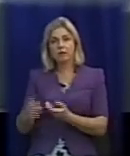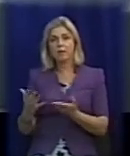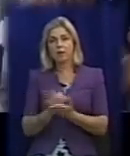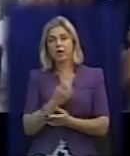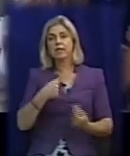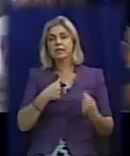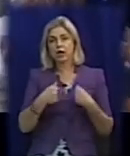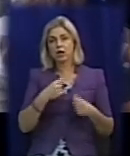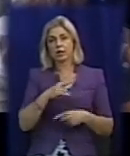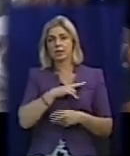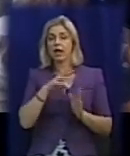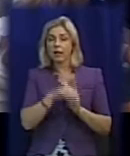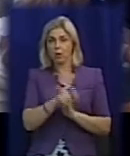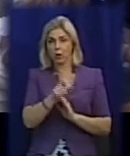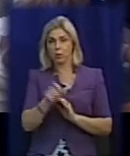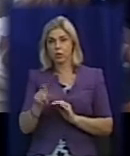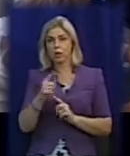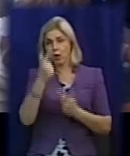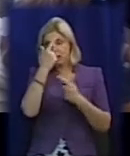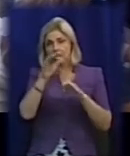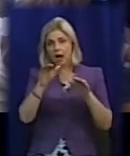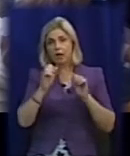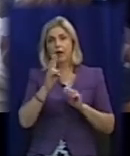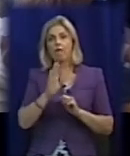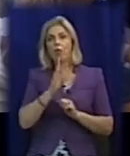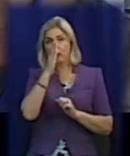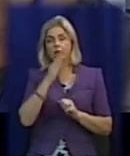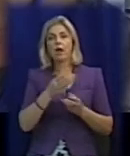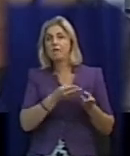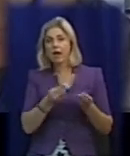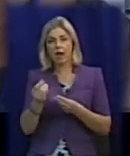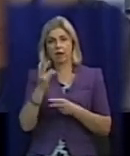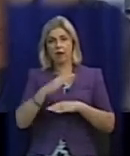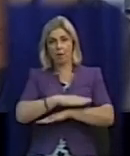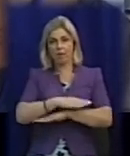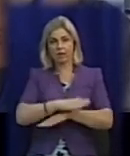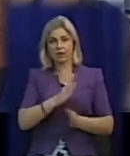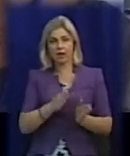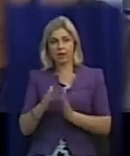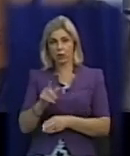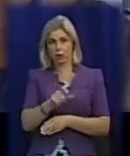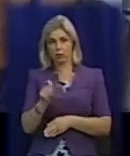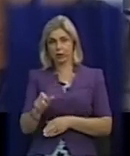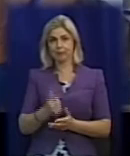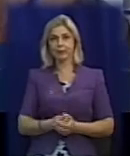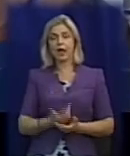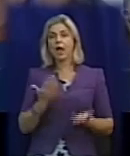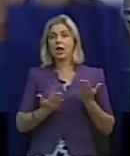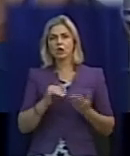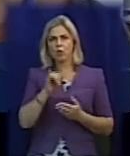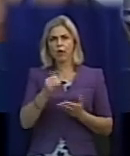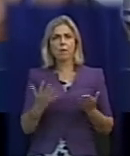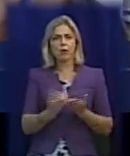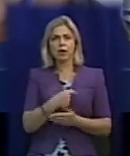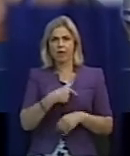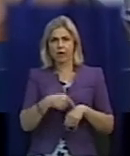і загибелі людей, бо заклики до ворожнечі впливають на поведінку людини. Якщо матеріал у вас викликає бурхливі